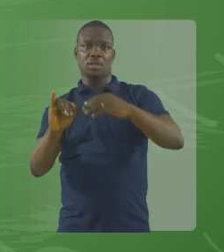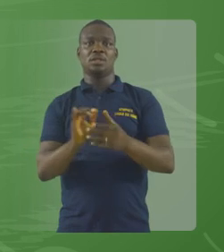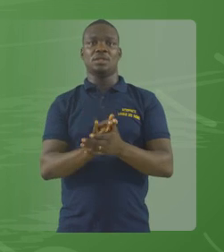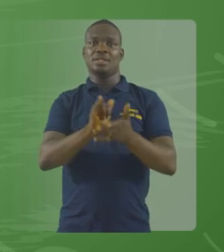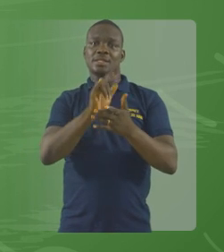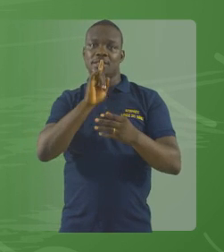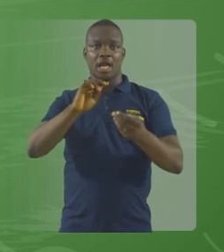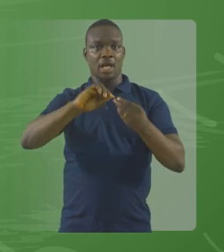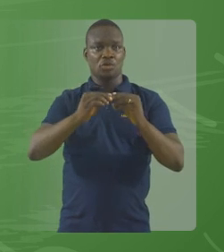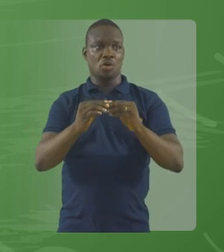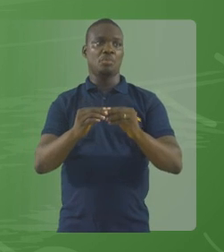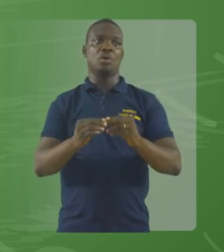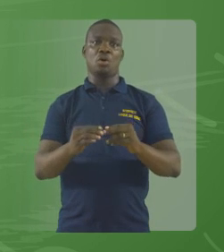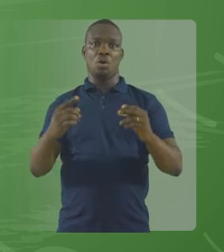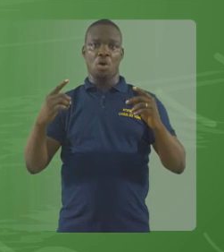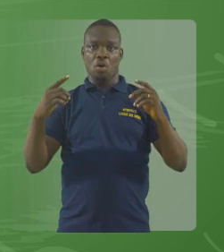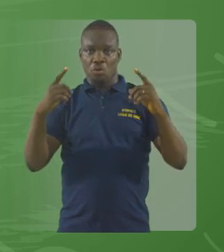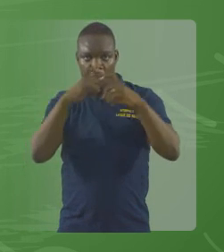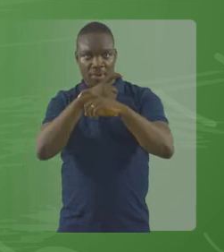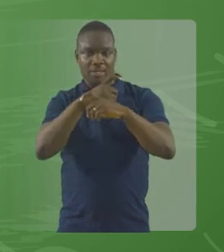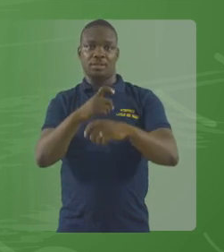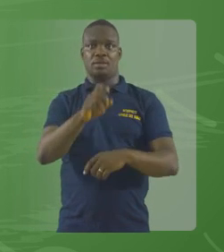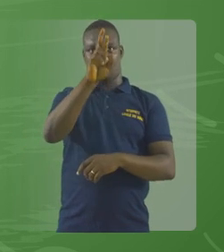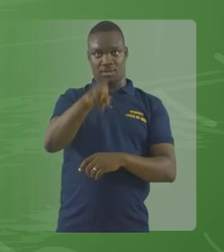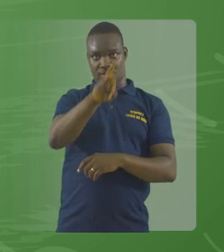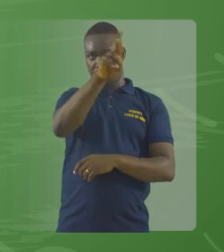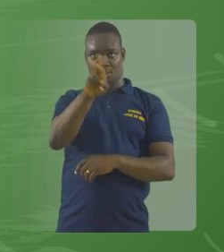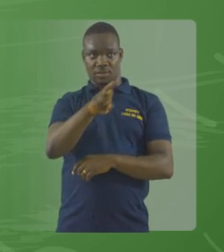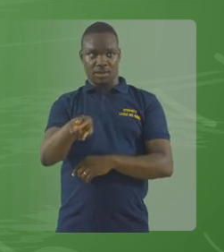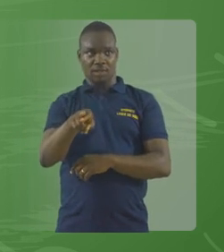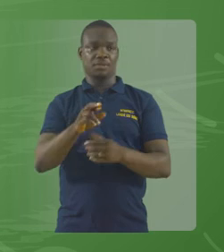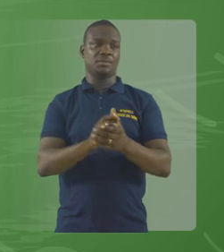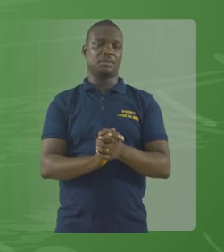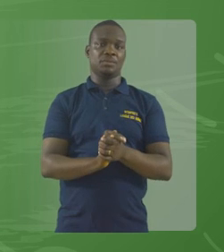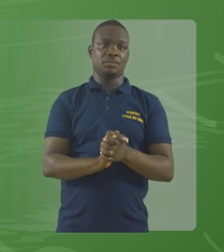étant un nombre complexe non réel, on va donc